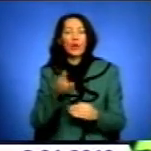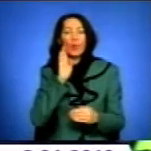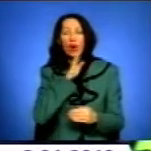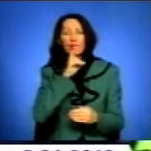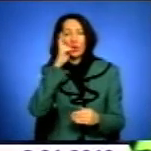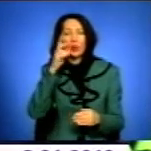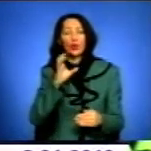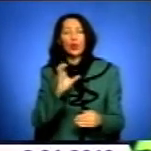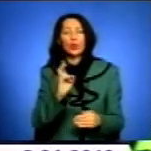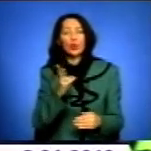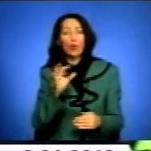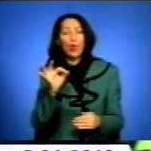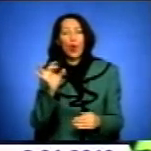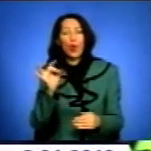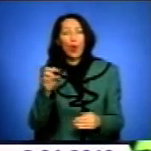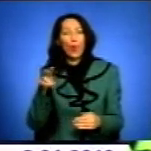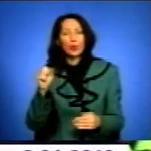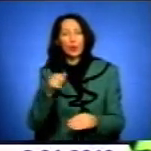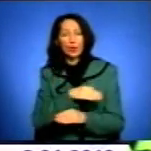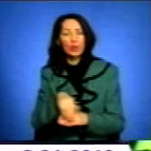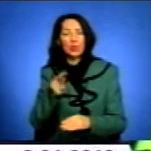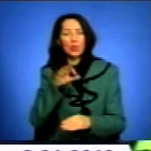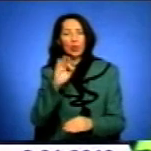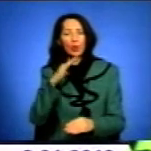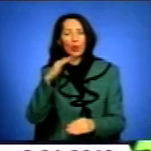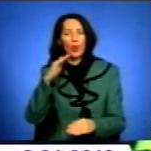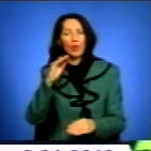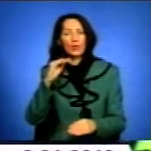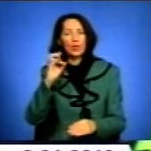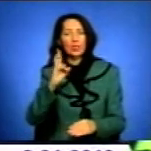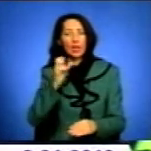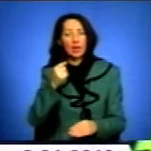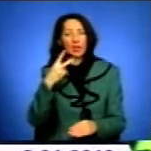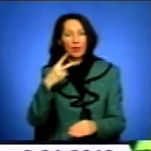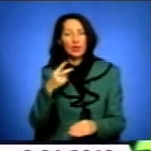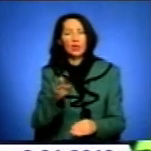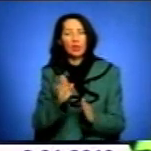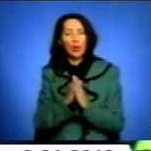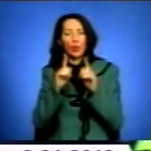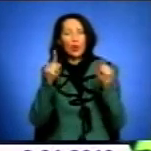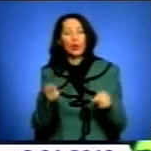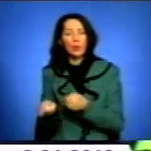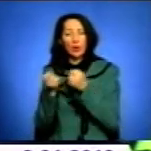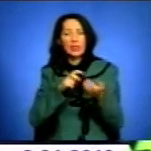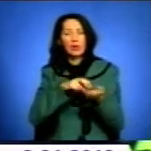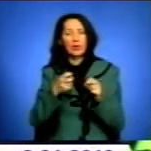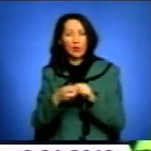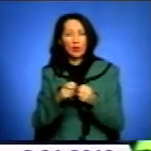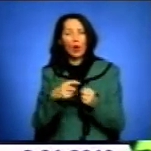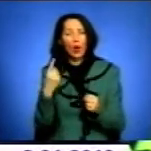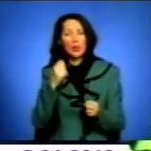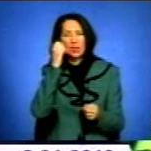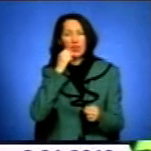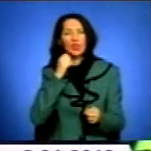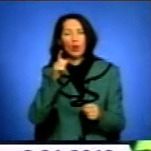на вулиці Довженка, 20. Ікону привезли з Івано-Франківської області зі старовинного монастиря Скиту Манявського, який